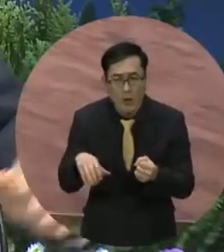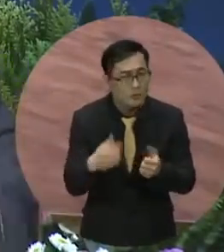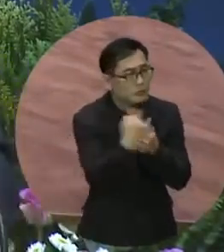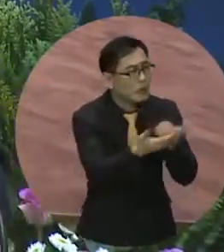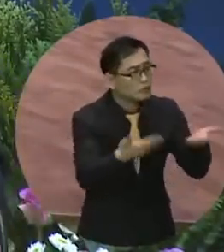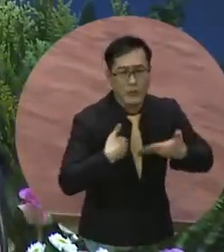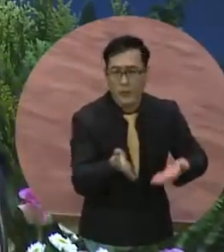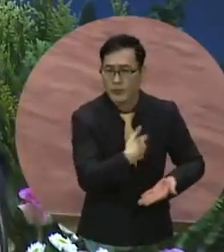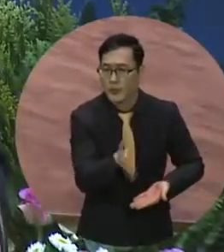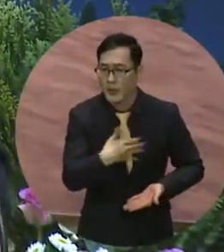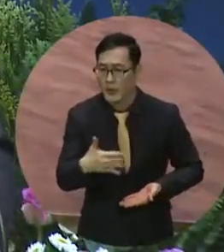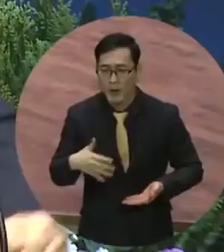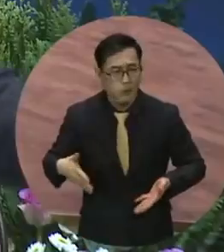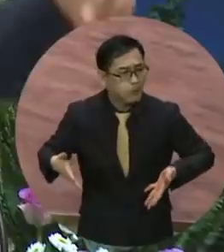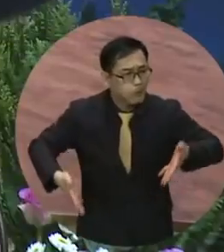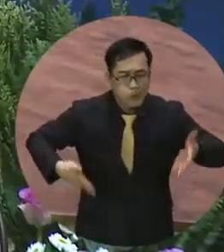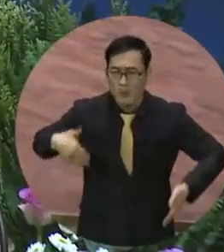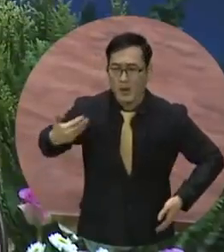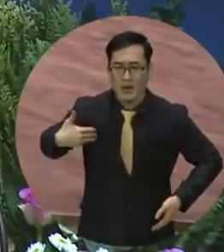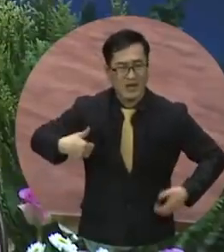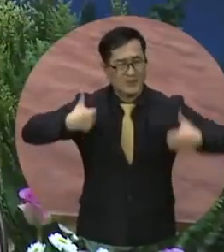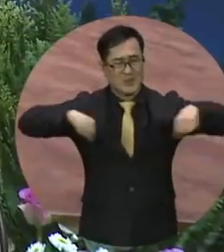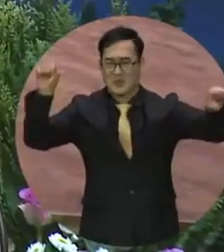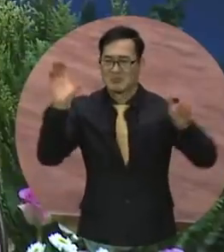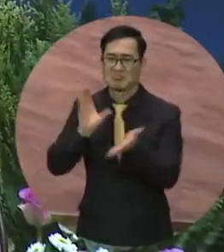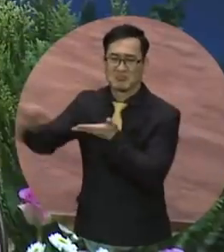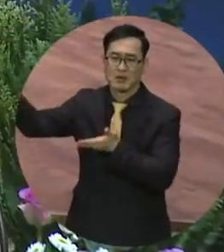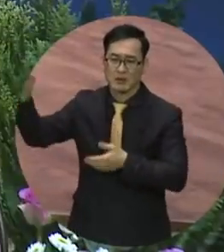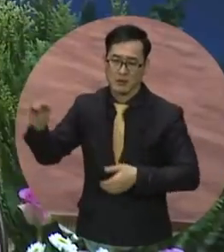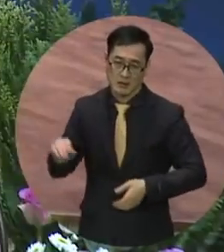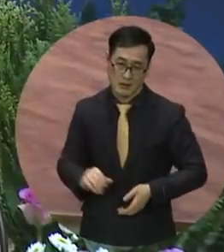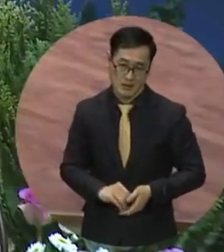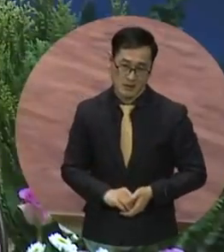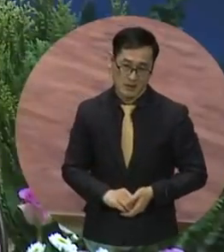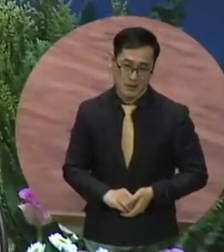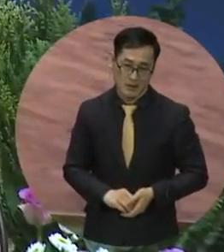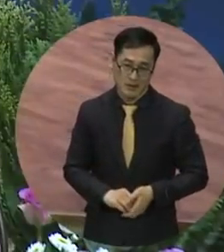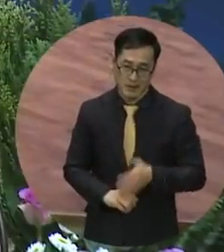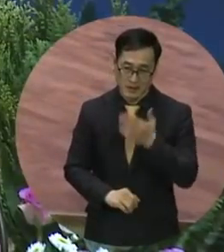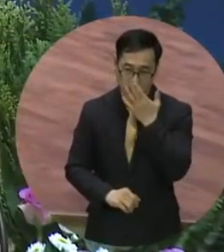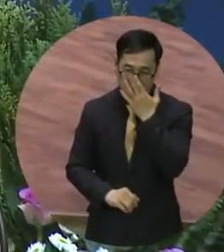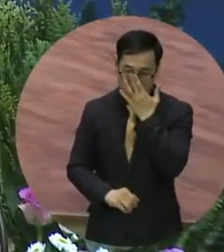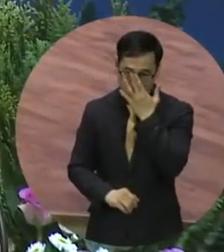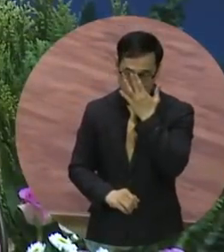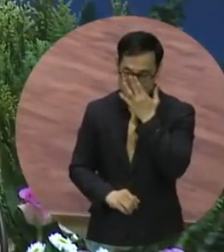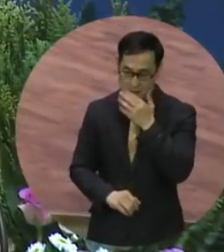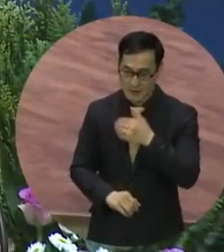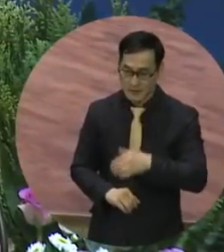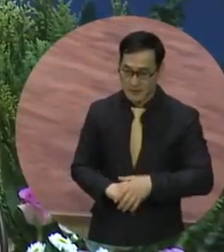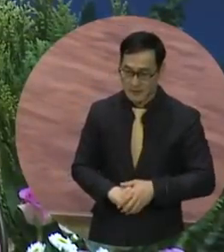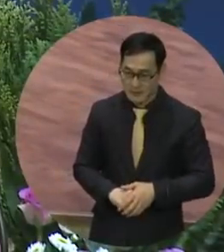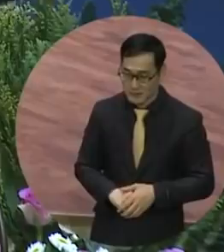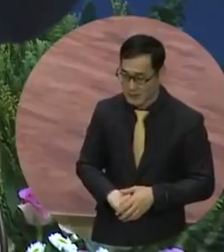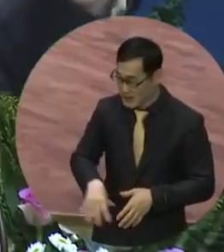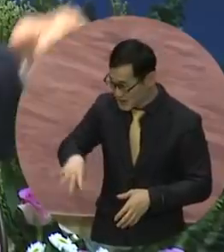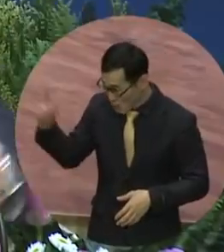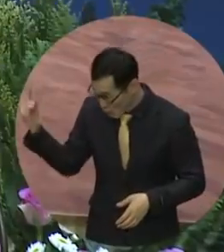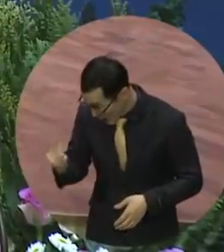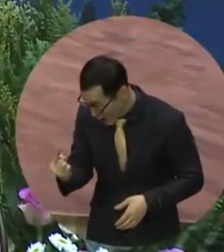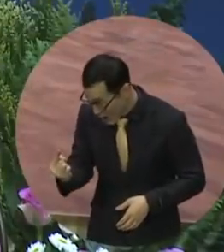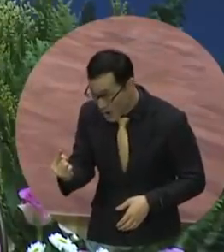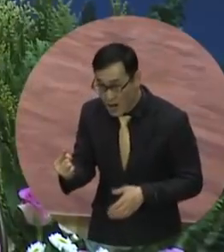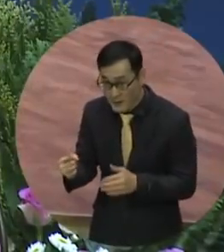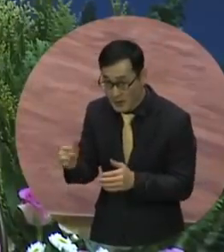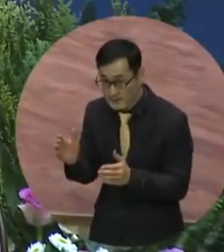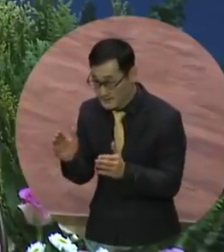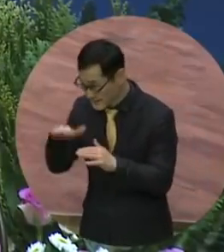가르쳐 모른대. 들어오니까 입구에 몰려만 있지. 여 입구 한참 있었대. 아무도 안내를 제대로 안 한대.